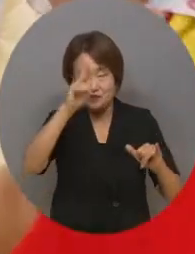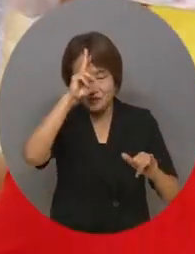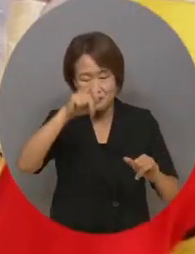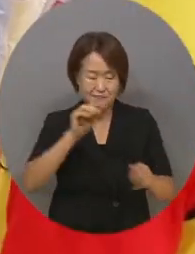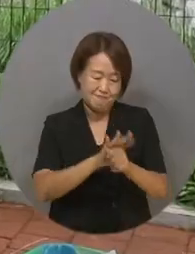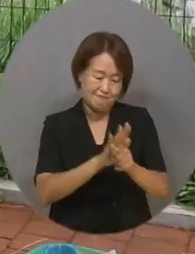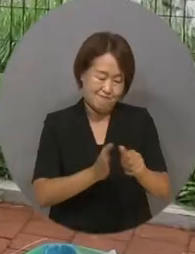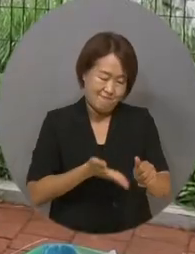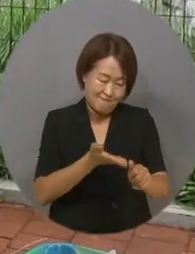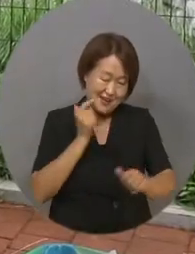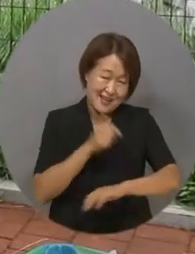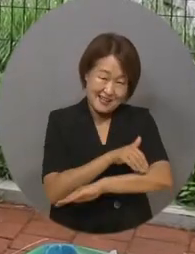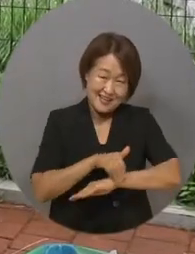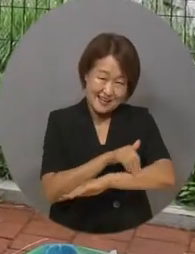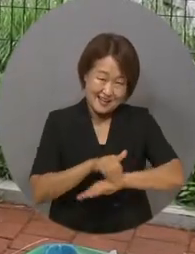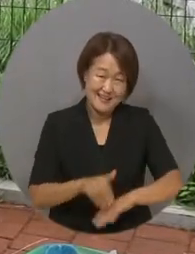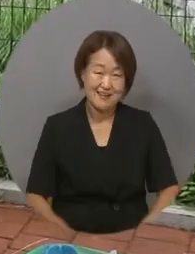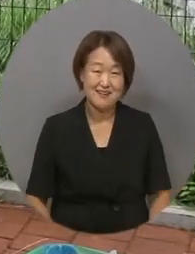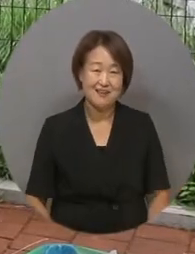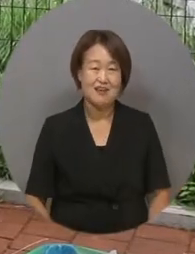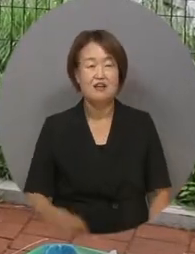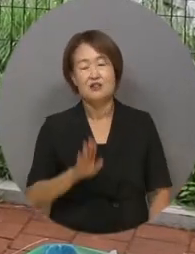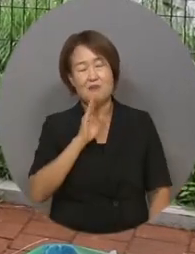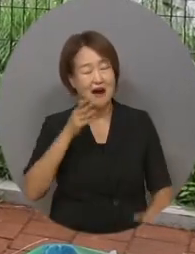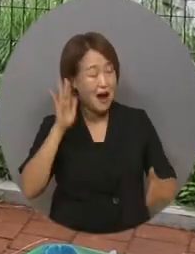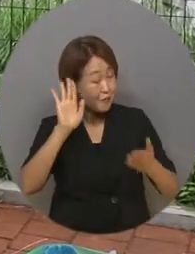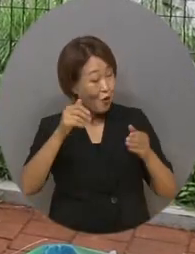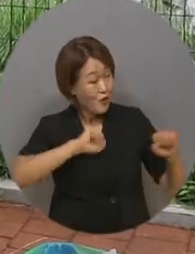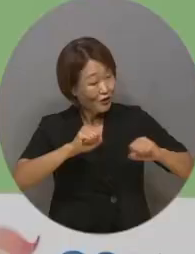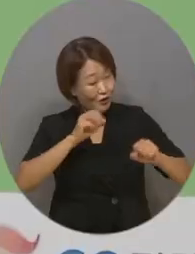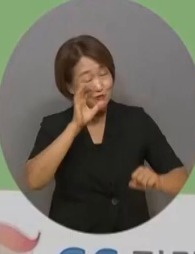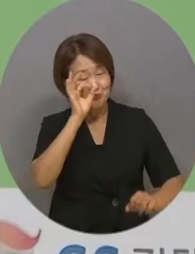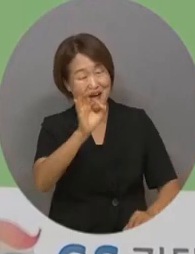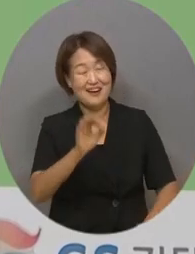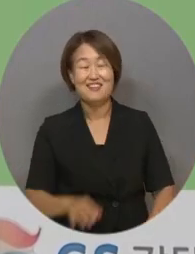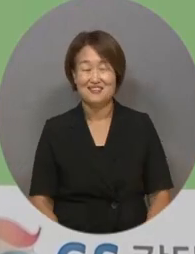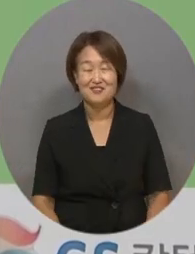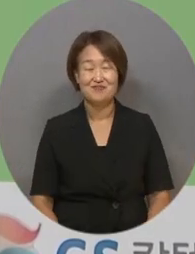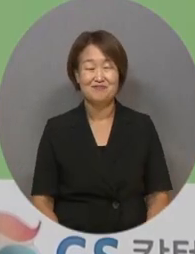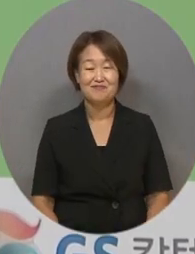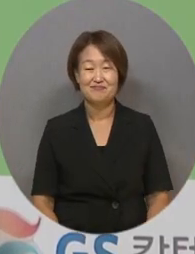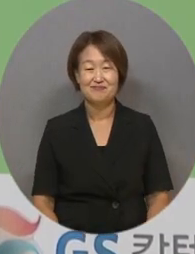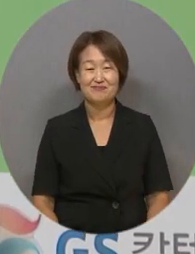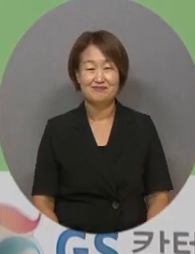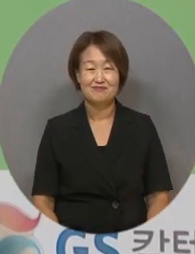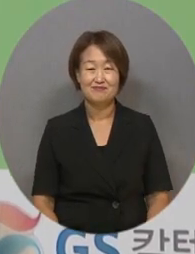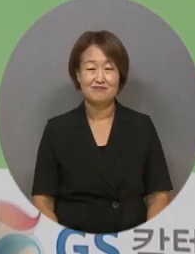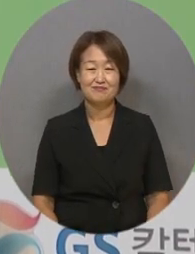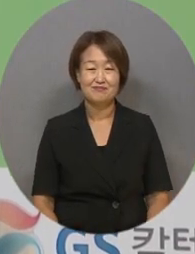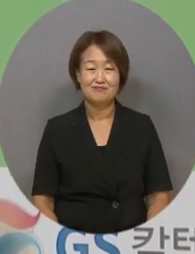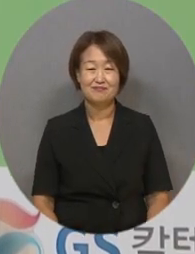챙겨드릴 계획이라 소외계층 결식 해결 활동이 주목됩니다. 복지TV 뉴스 황영재입니다.